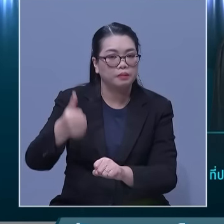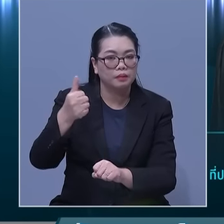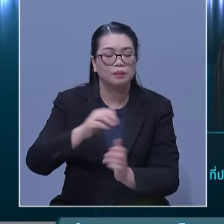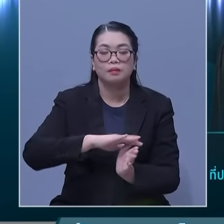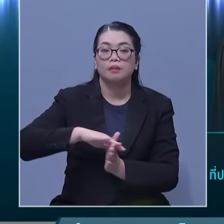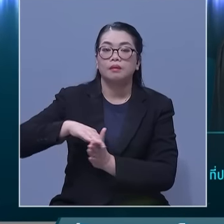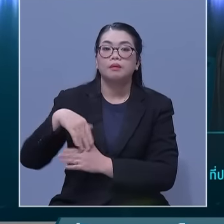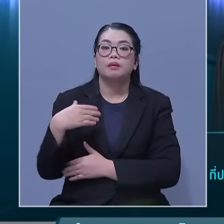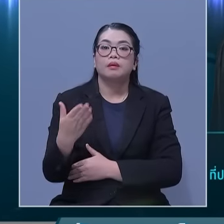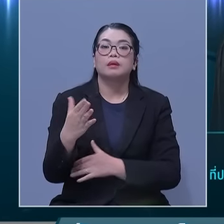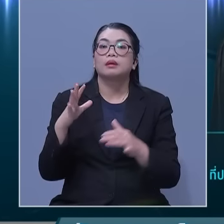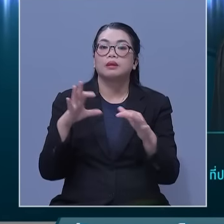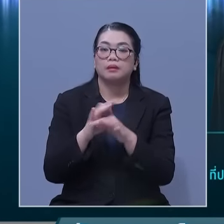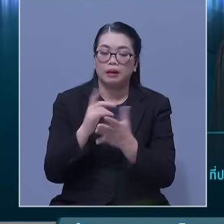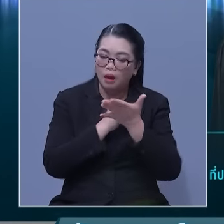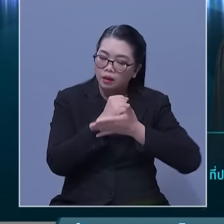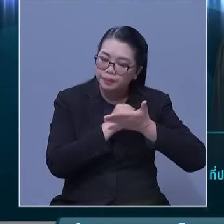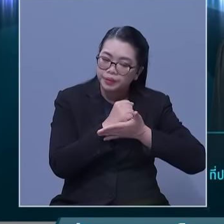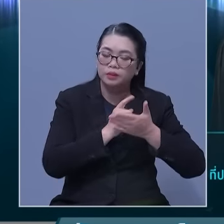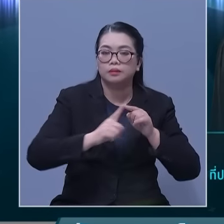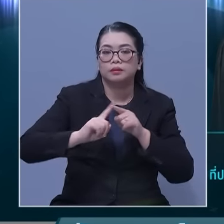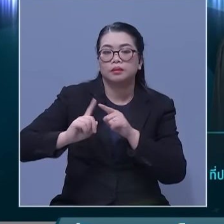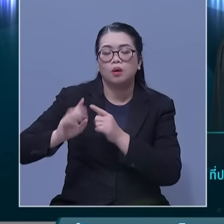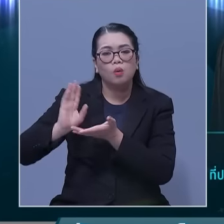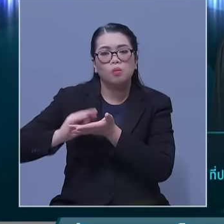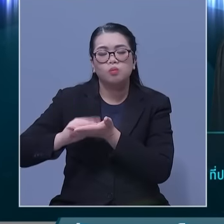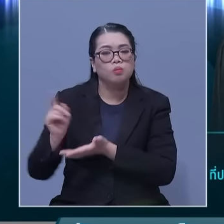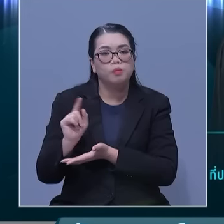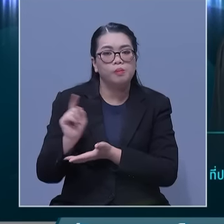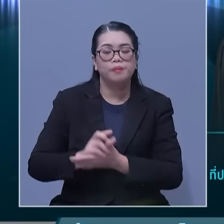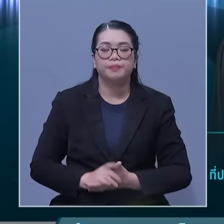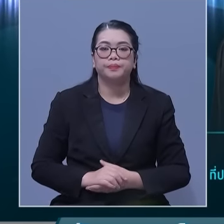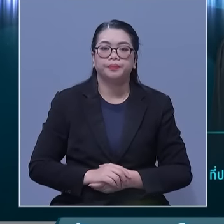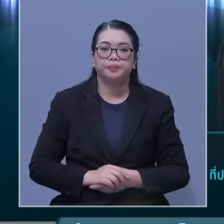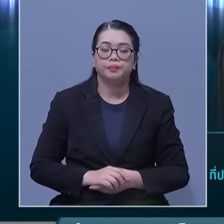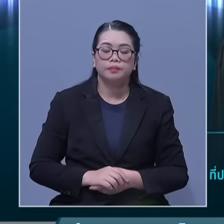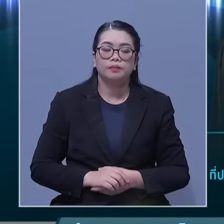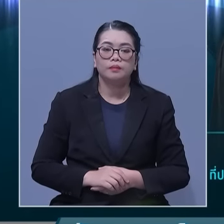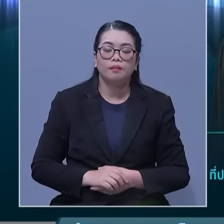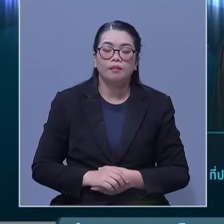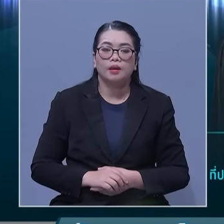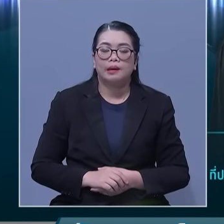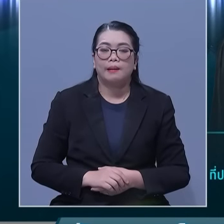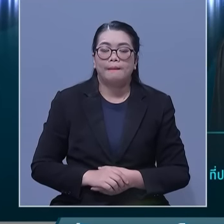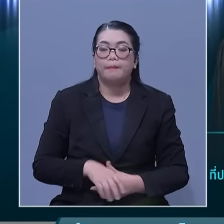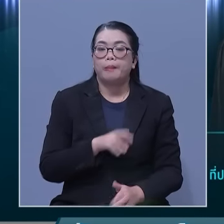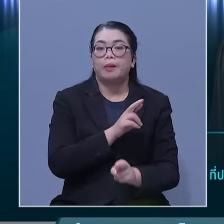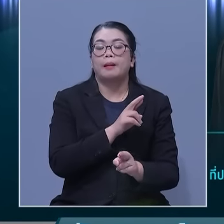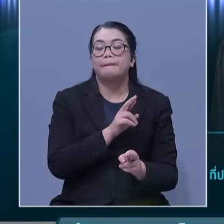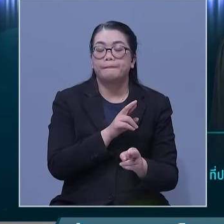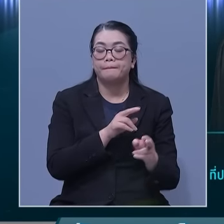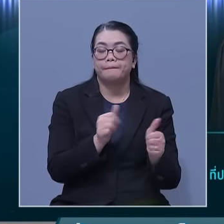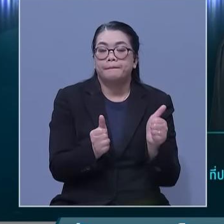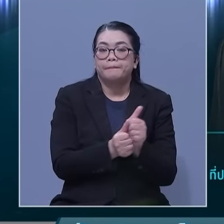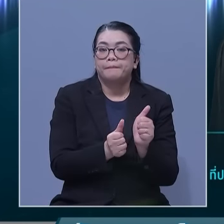คดีที่เกี่ยวข้องกับยาเสพติดลคะตรงนี้เรามีข้อมูลยังไงบ้างคะเอ่อท่านอธิเอ่อรักษาการอธิบดี DSI